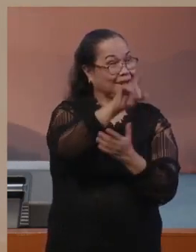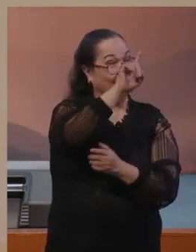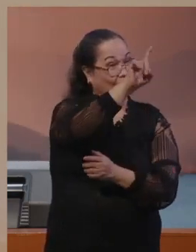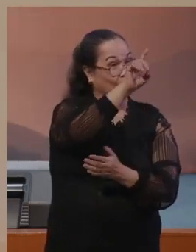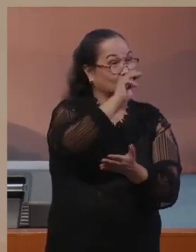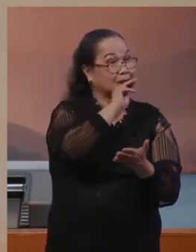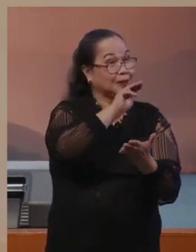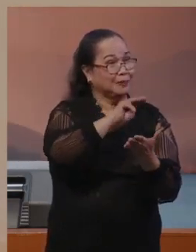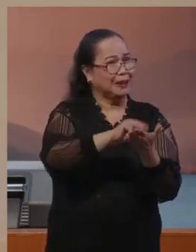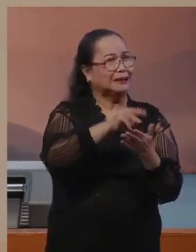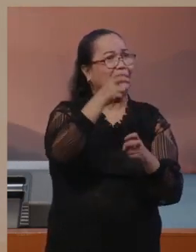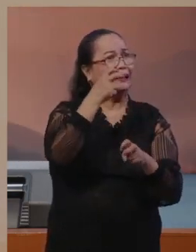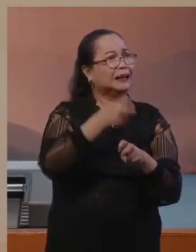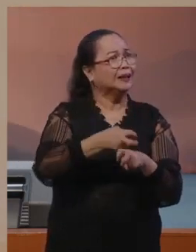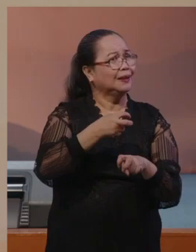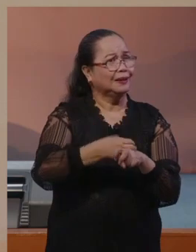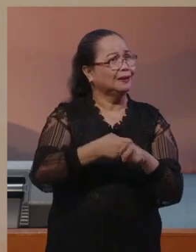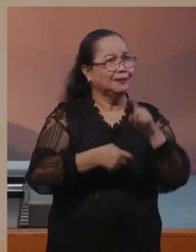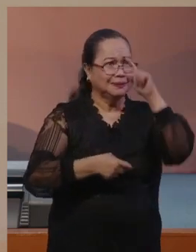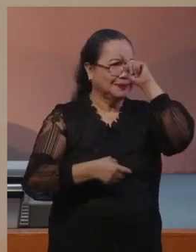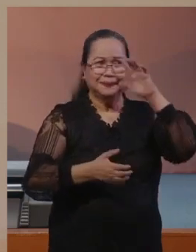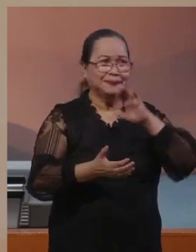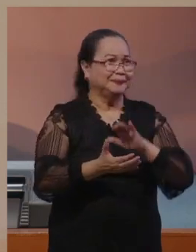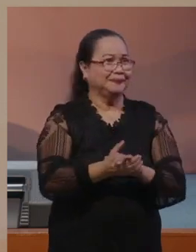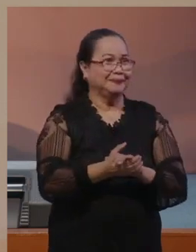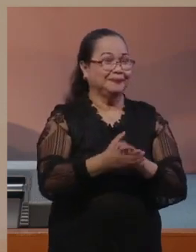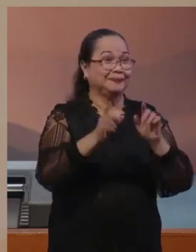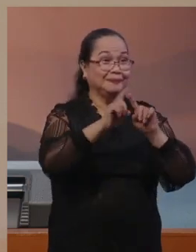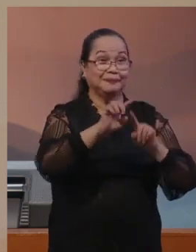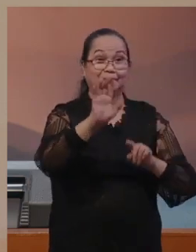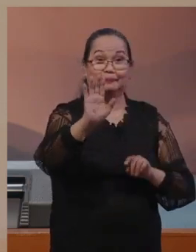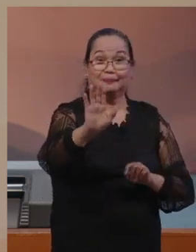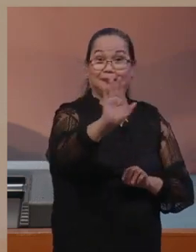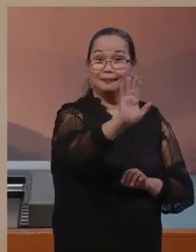mensaheng napakahirap paniwalaan. Ngunit inyong